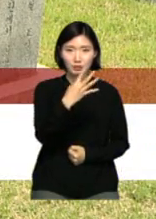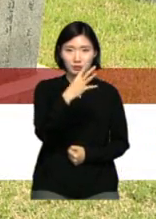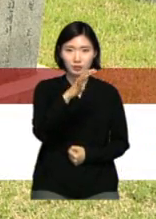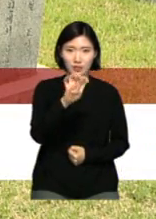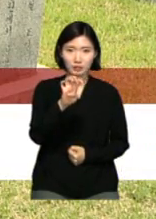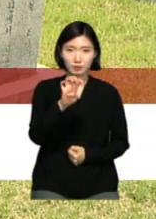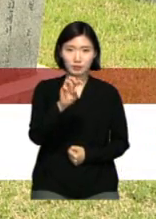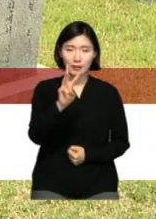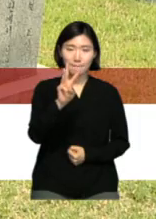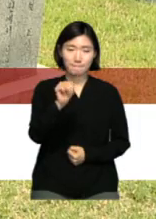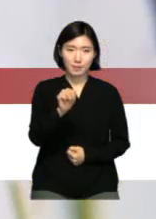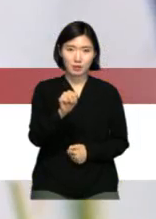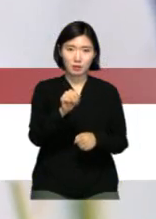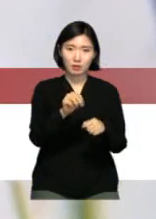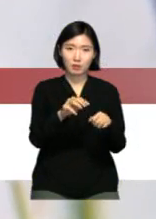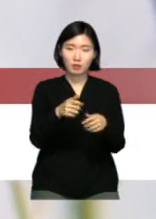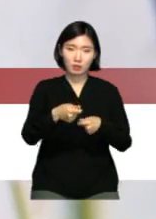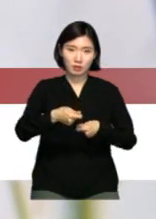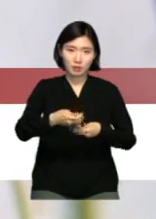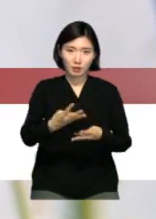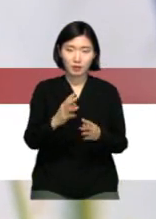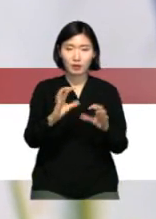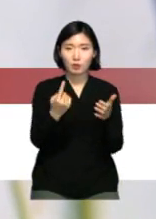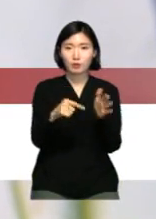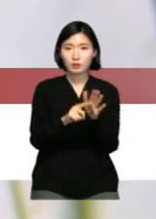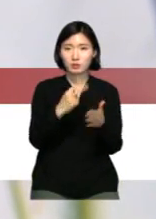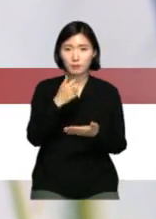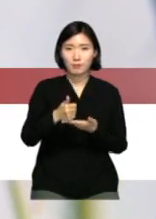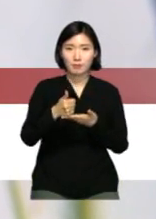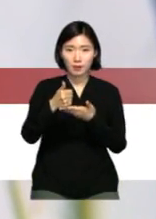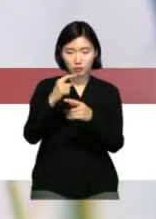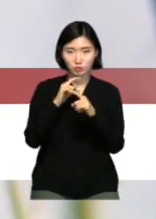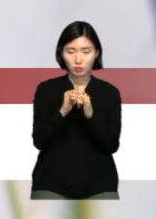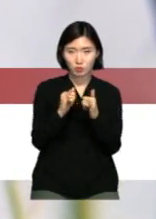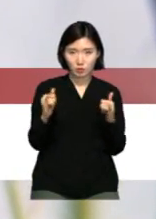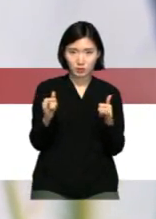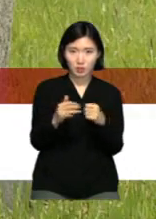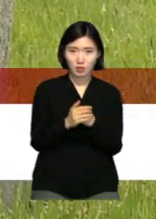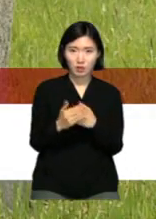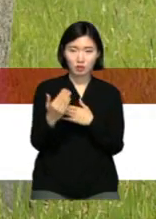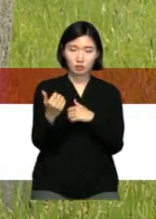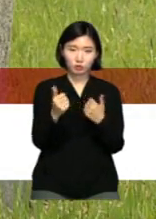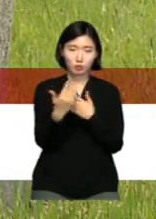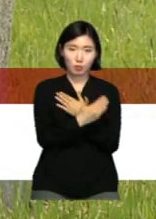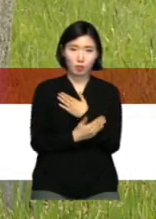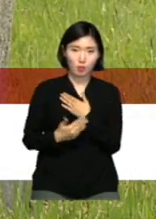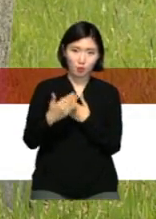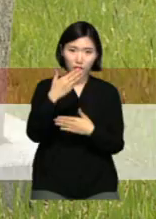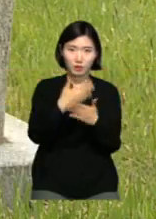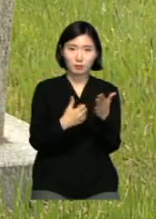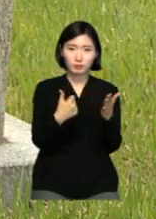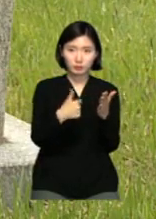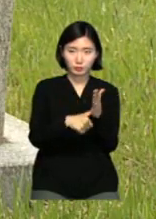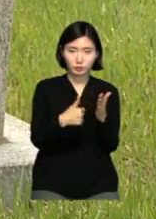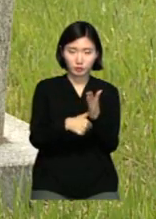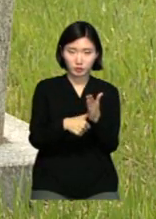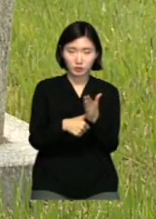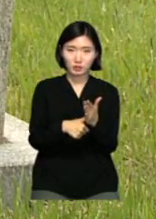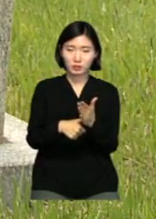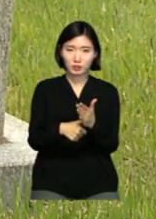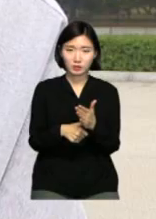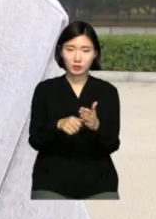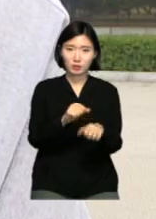143만여 제곱미터 부지에 나라를 위해 목숨을 바친 선열들의 유골과 유해 등 17만 5천여 위가 안장돼